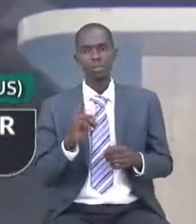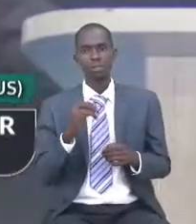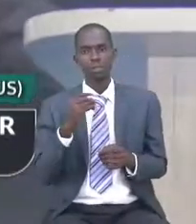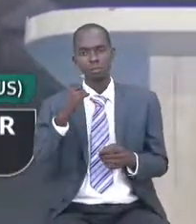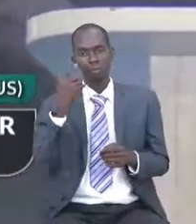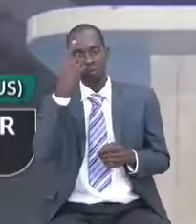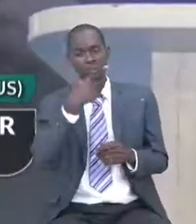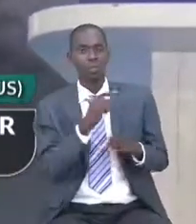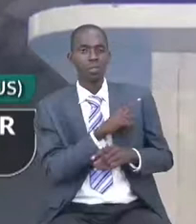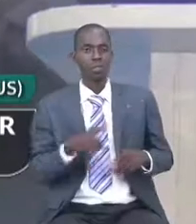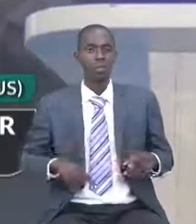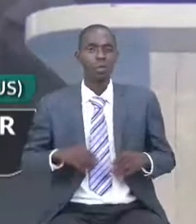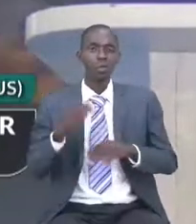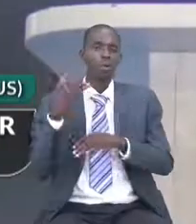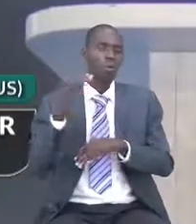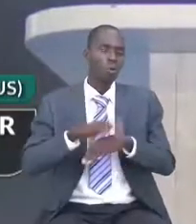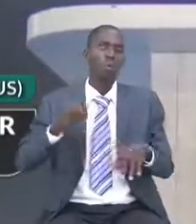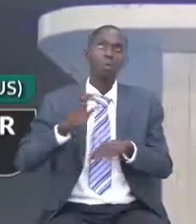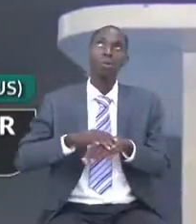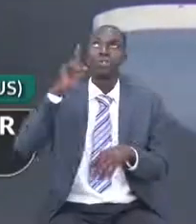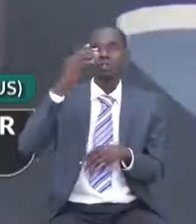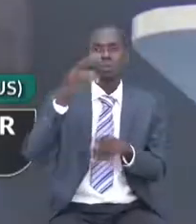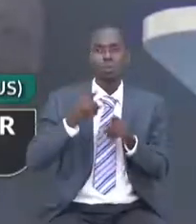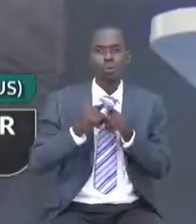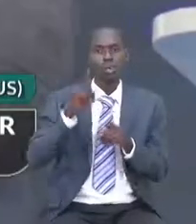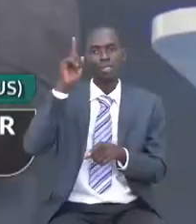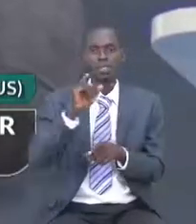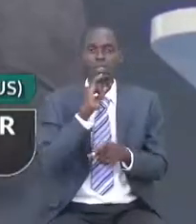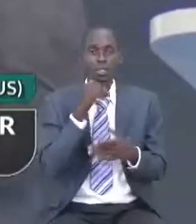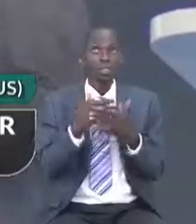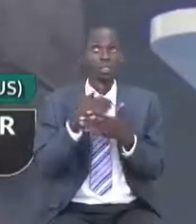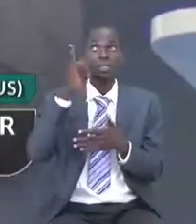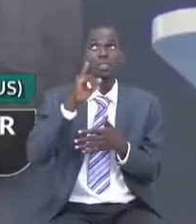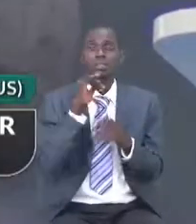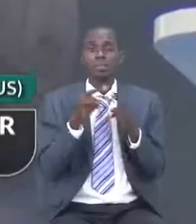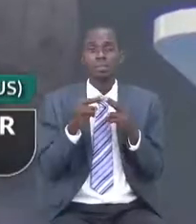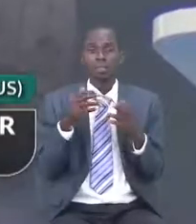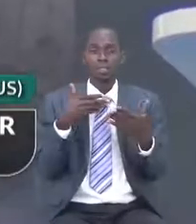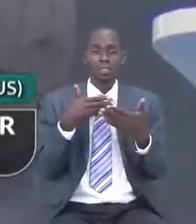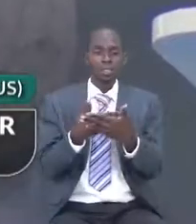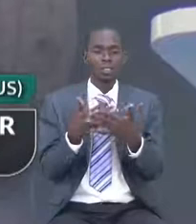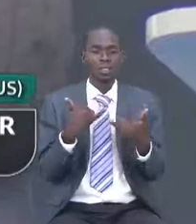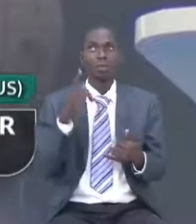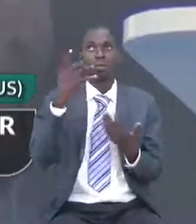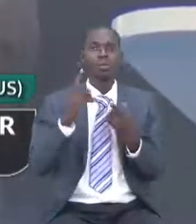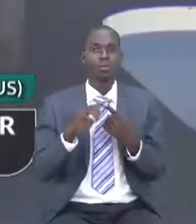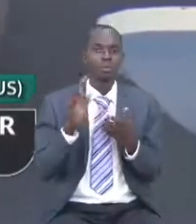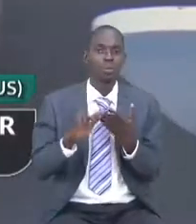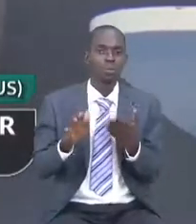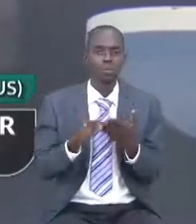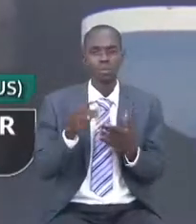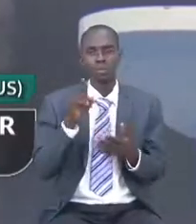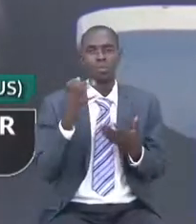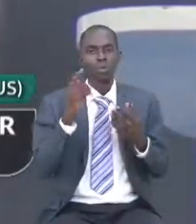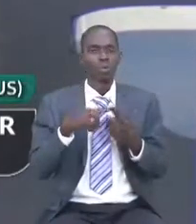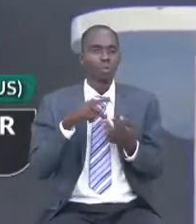cherche la face du Seigneur. Il dit, invoquez-le tandis qu'il est près. Il est très près maintenant